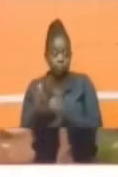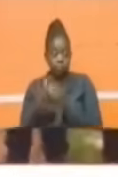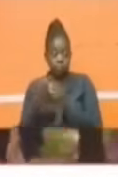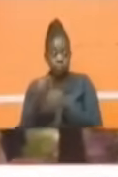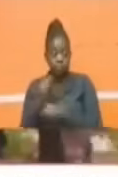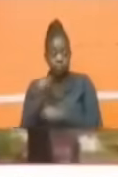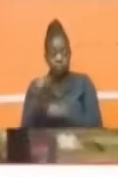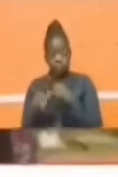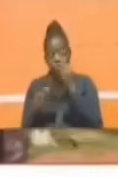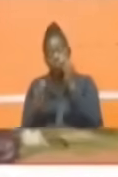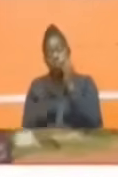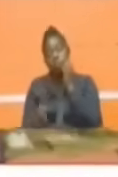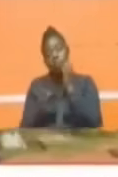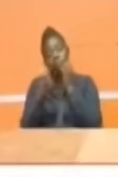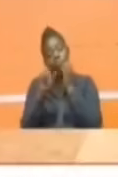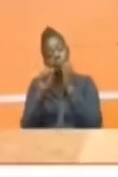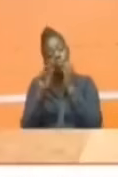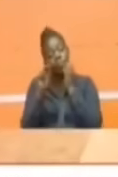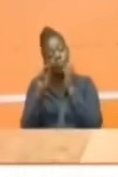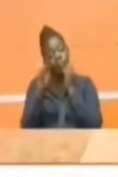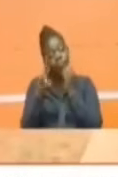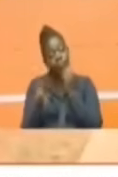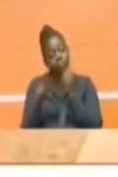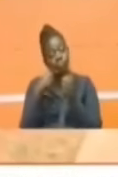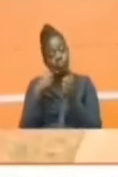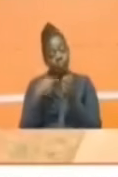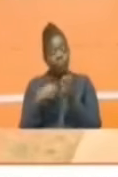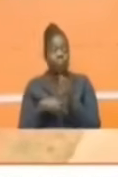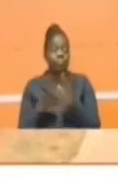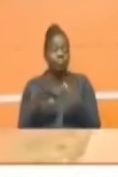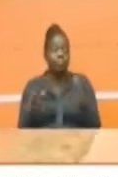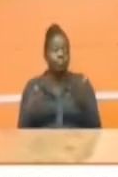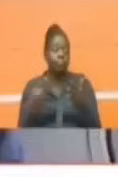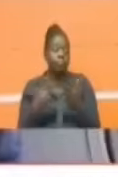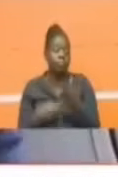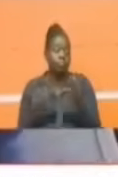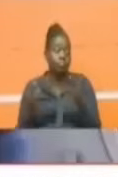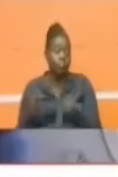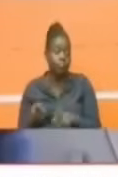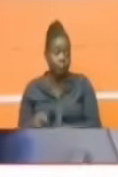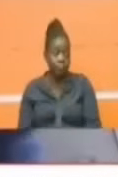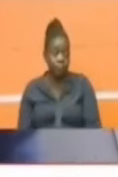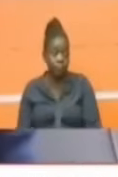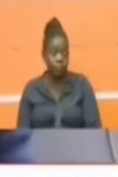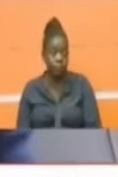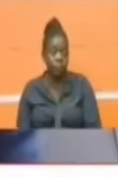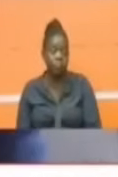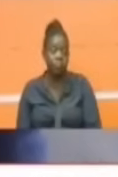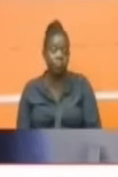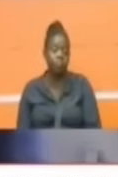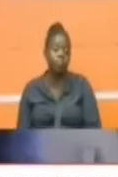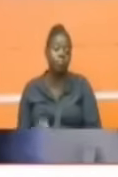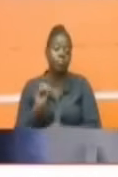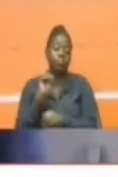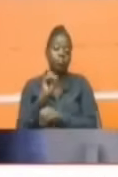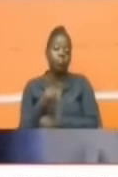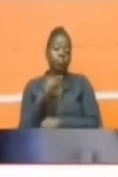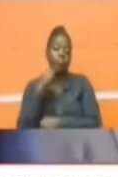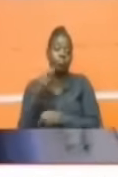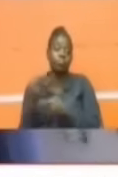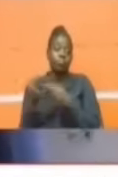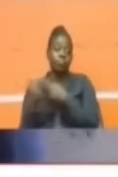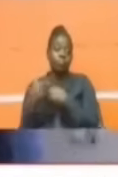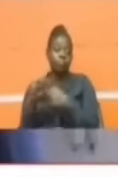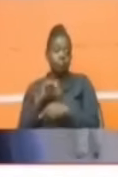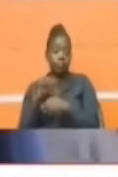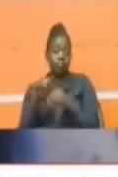ekitongole ky'eggaali y'omukka David Bulega Musoke ategeezezza bw'ati ku kituukiddwako. Kubiriza bekikwatako naddala